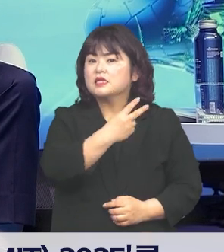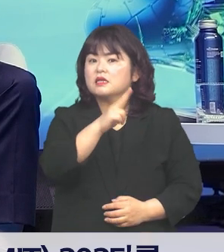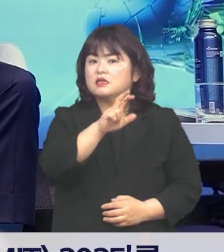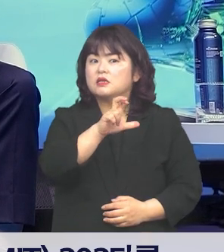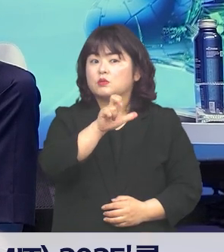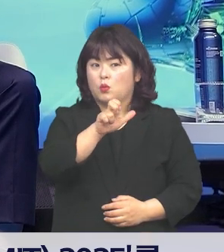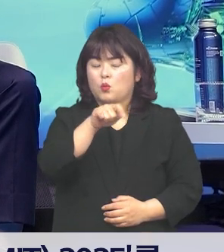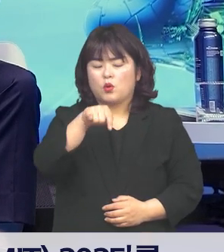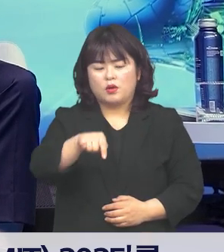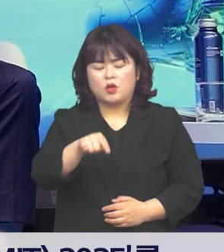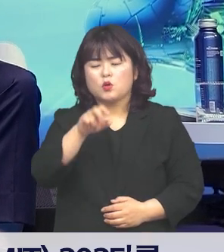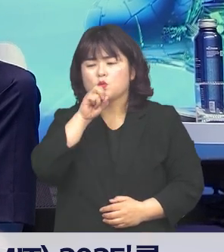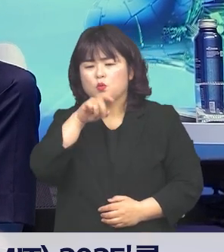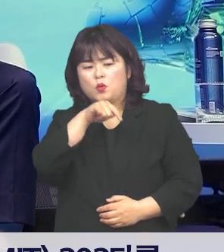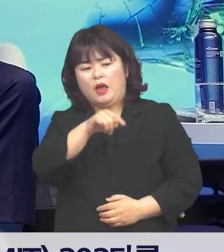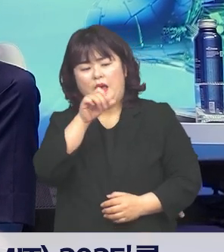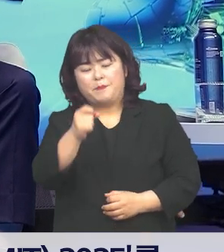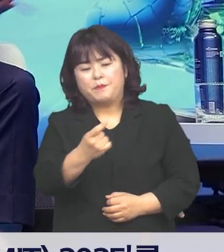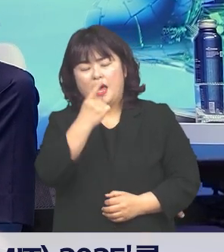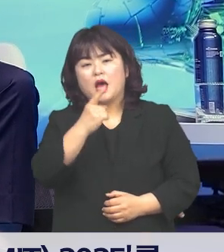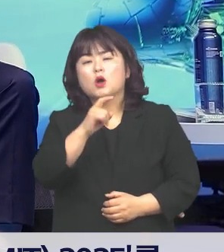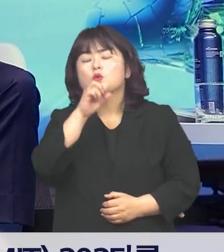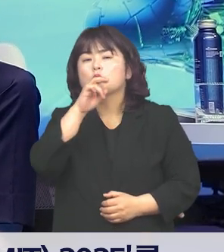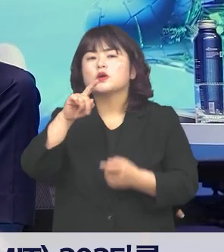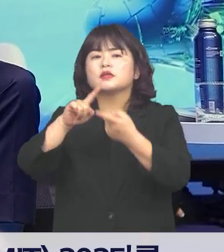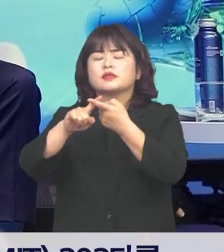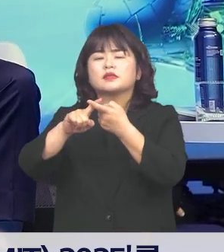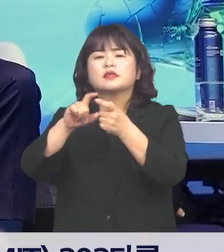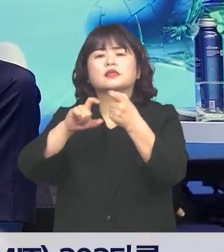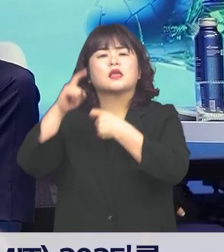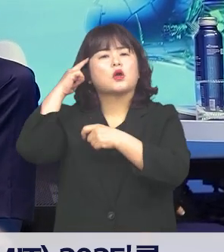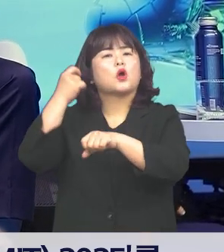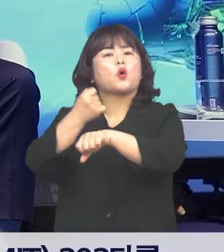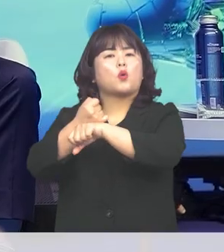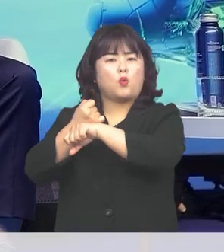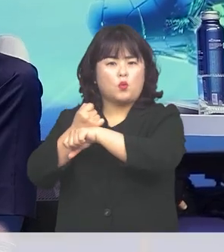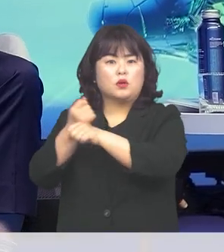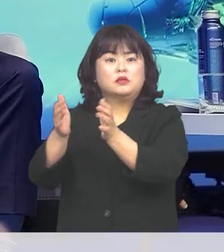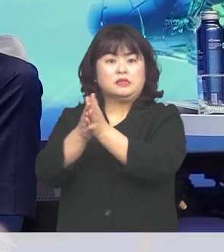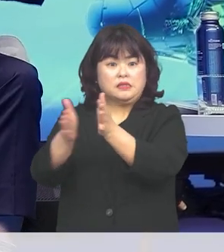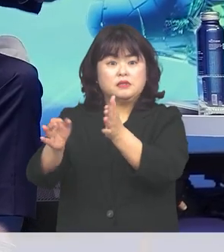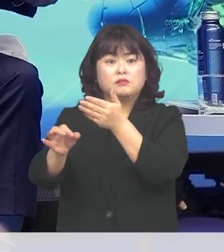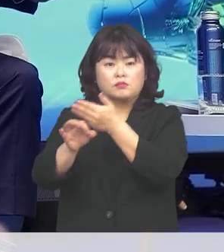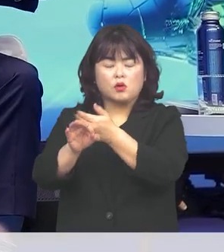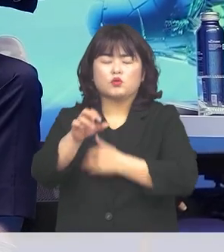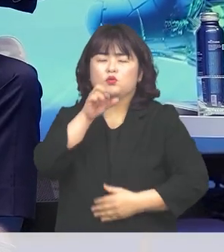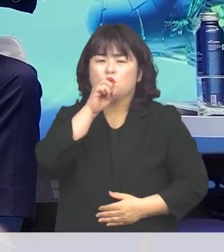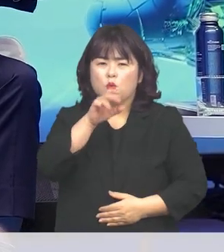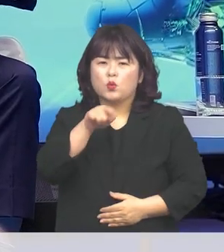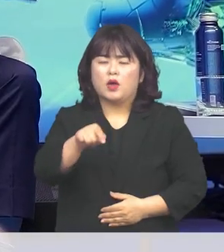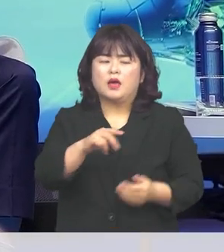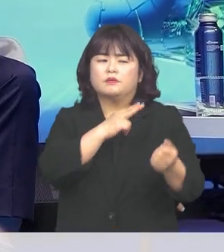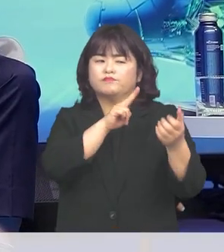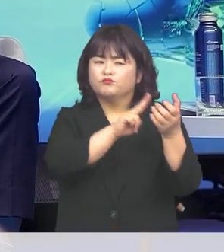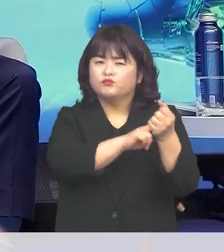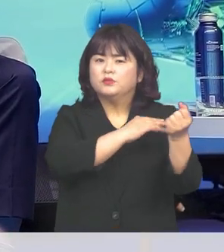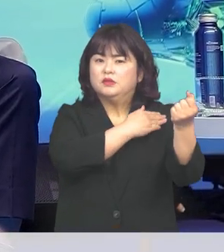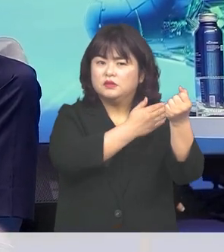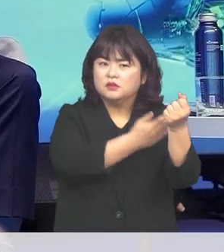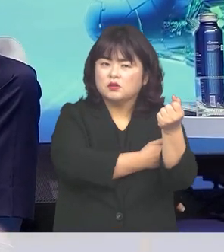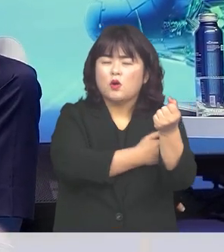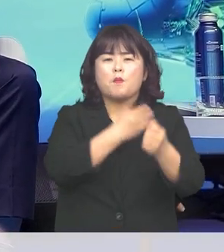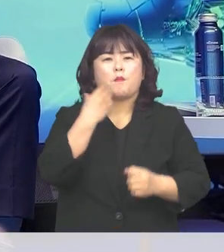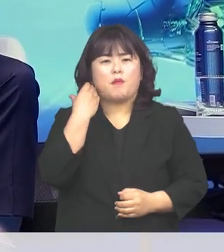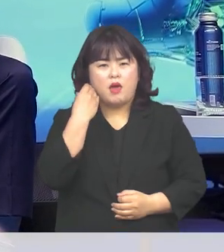계기로 용인에 대해서 좀 더 리서치를 하신다면 용인의 지금 도시의